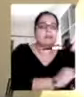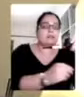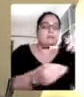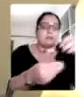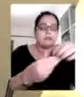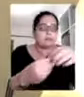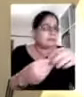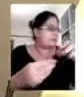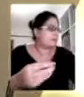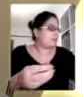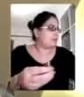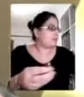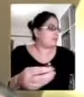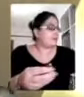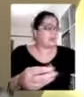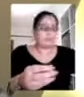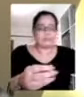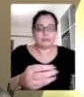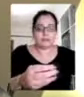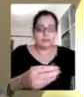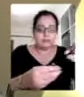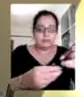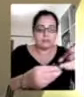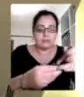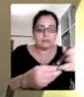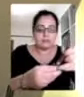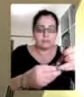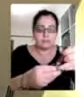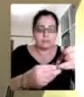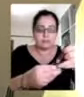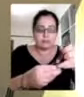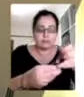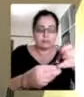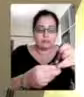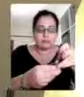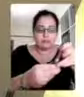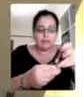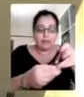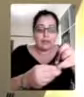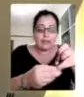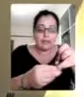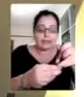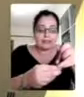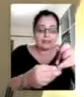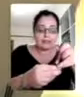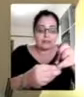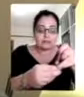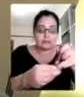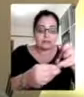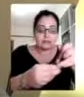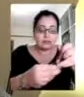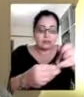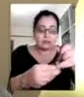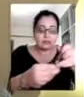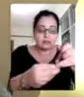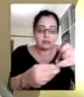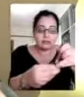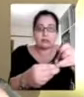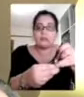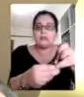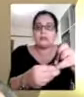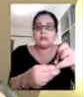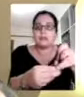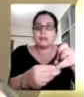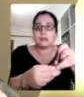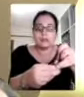bak iyi hatırlattınız Elif Hanım. Çocuk bir çakmak şeyi paylaşmıştı. Postu paylaşmıştı. Ben Ay de ona evet. şey ayrı post yap ben de